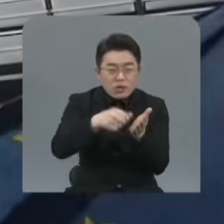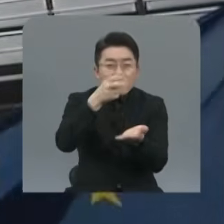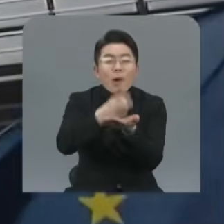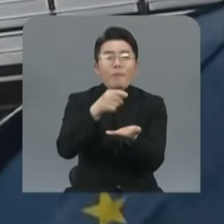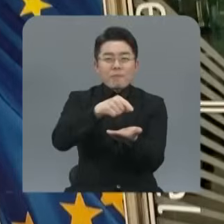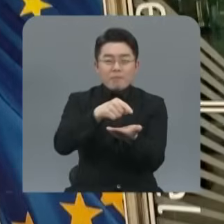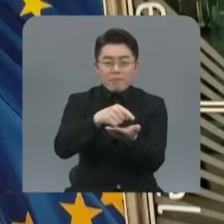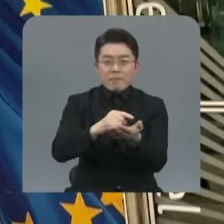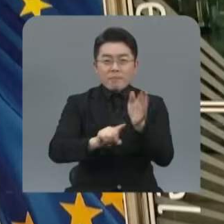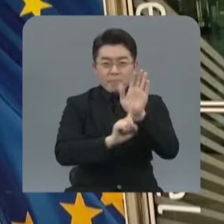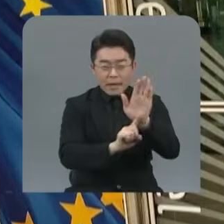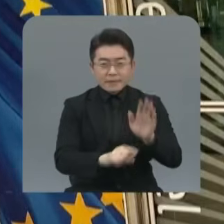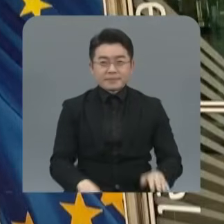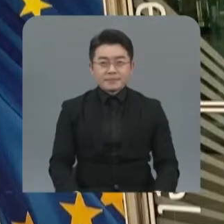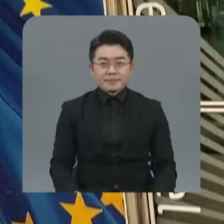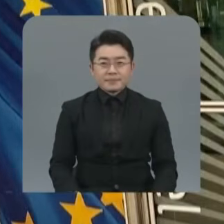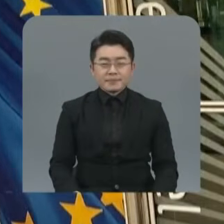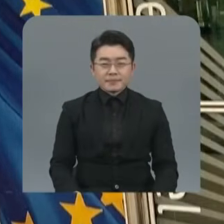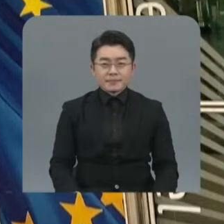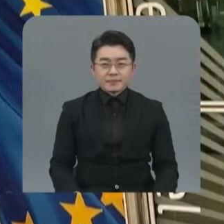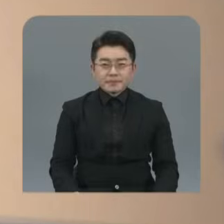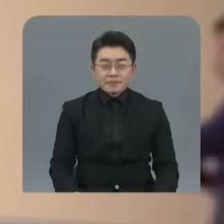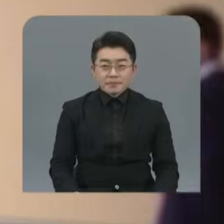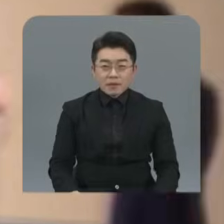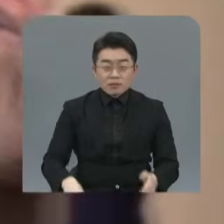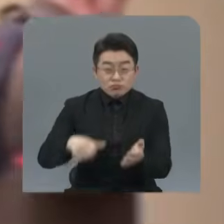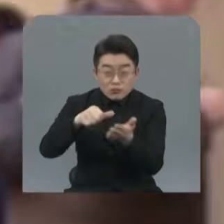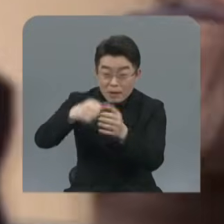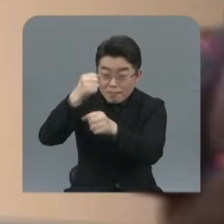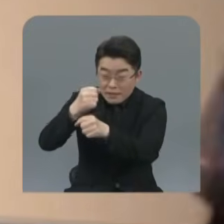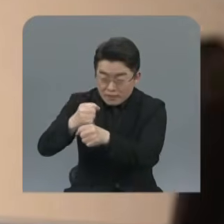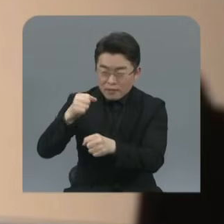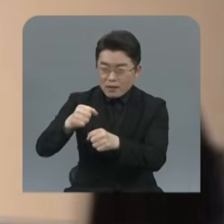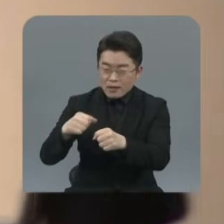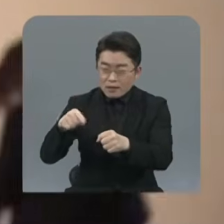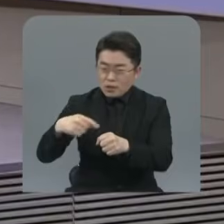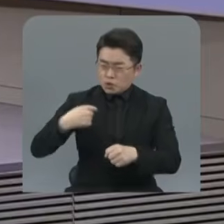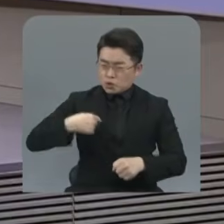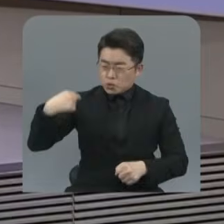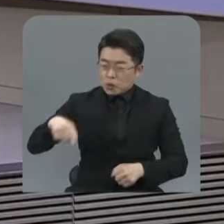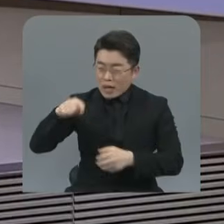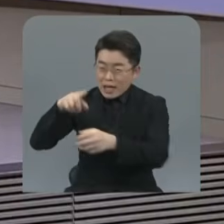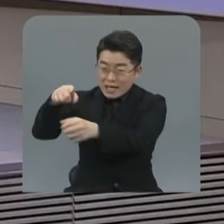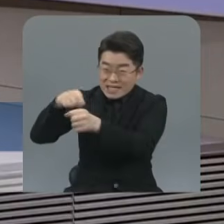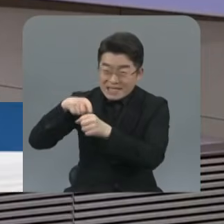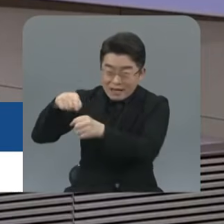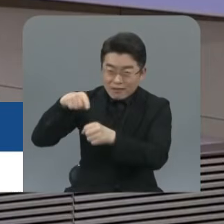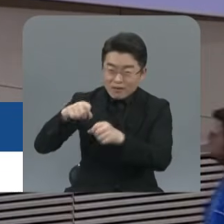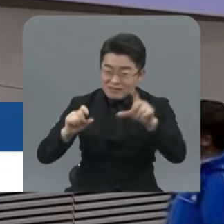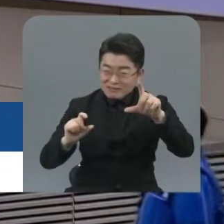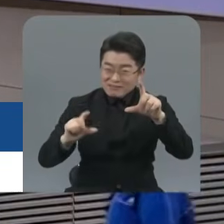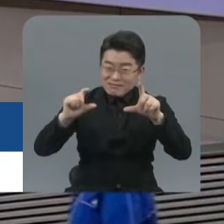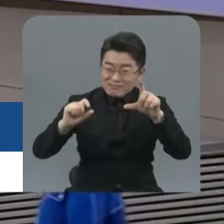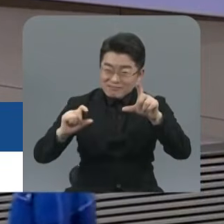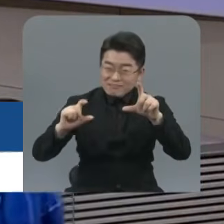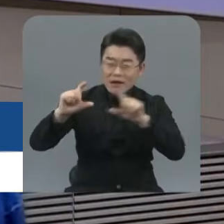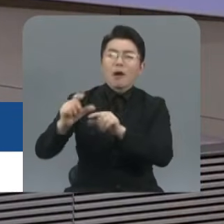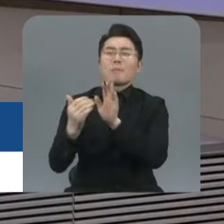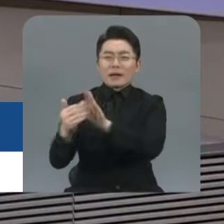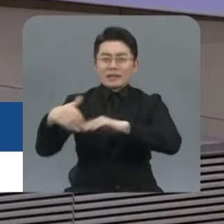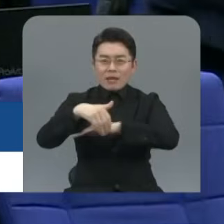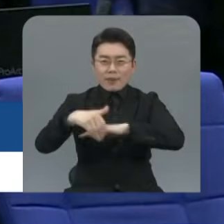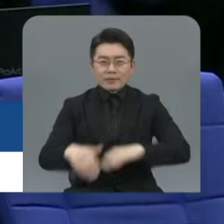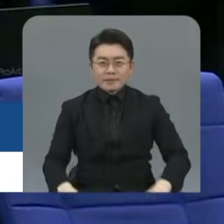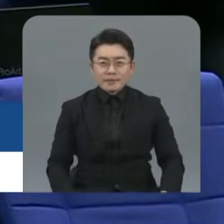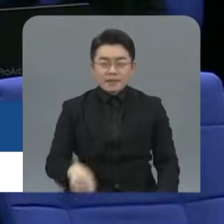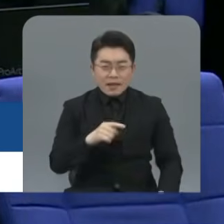발표했습니다. 핵심은 주요 원자재의 공급망 쏠림을 막겠다는 것. 유럽은 전기차와 2차 전지, 반도체 등에